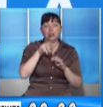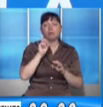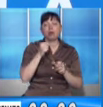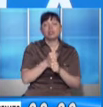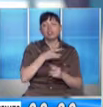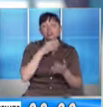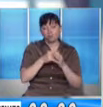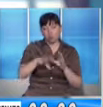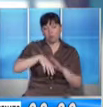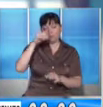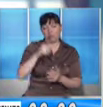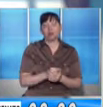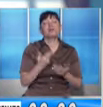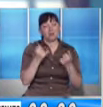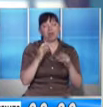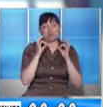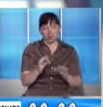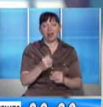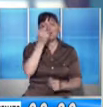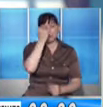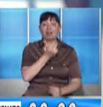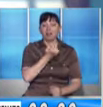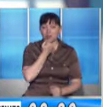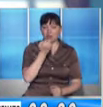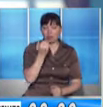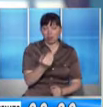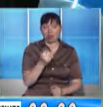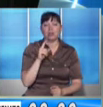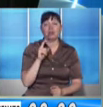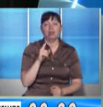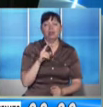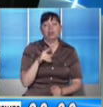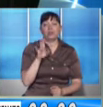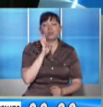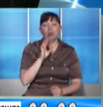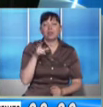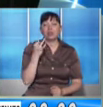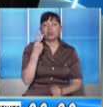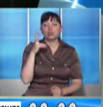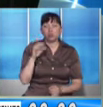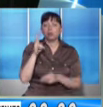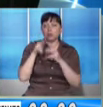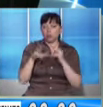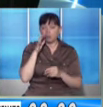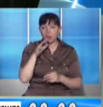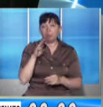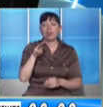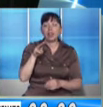lor. Exact, așa este. Vă mulțumesc foarte mult pentru că doamna Grițco și-a consumat timpul, dar domnul